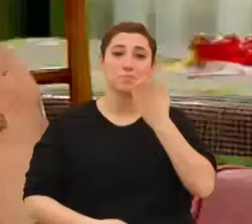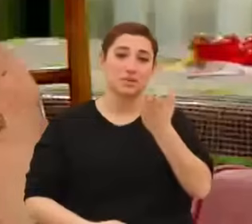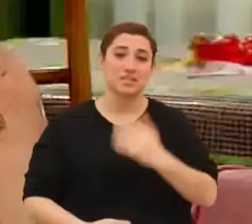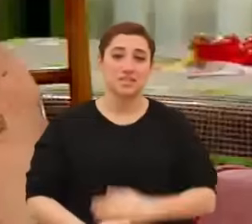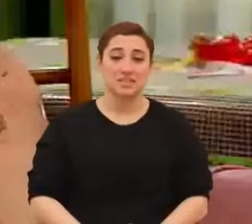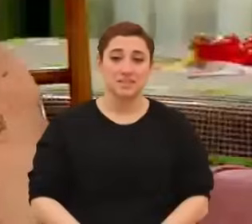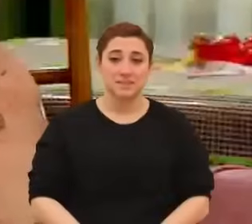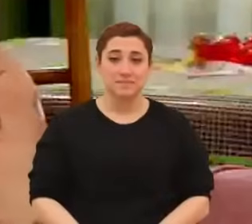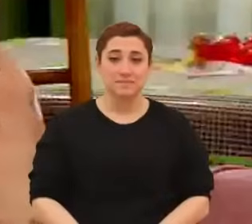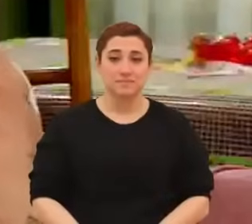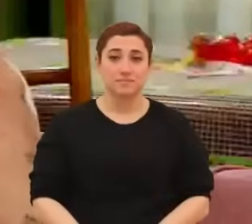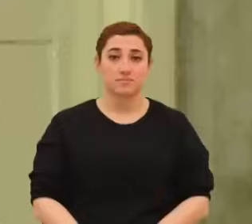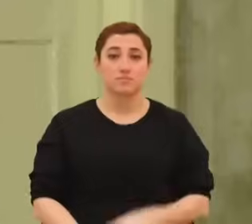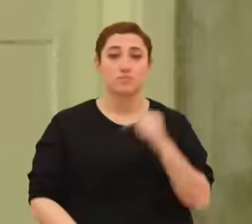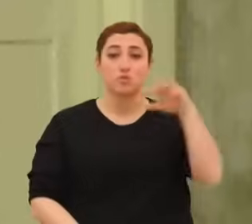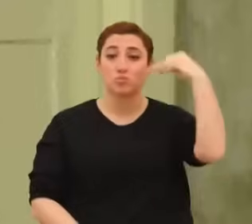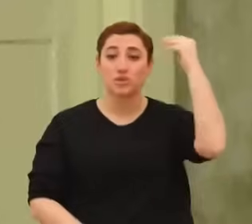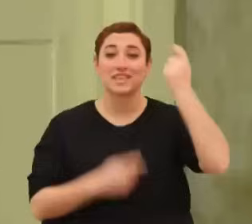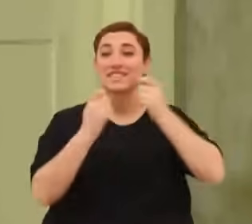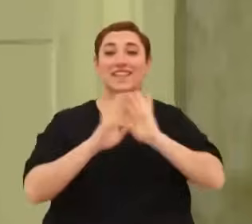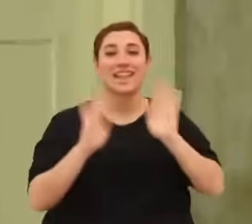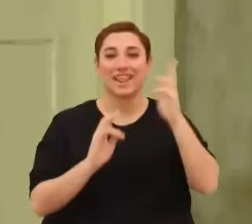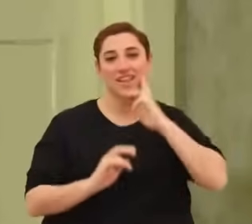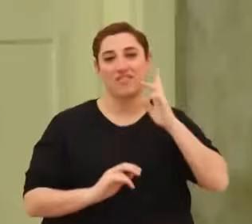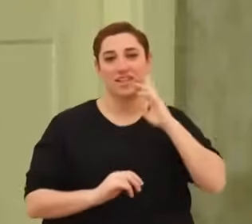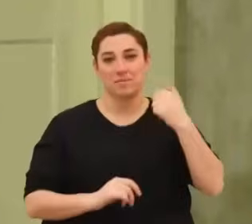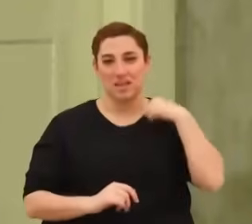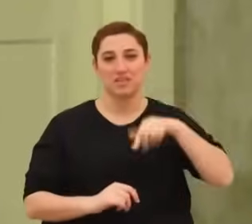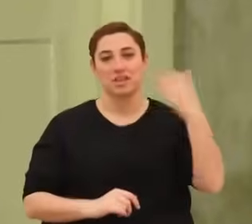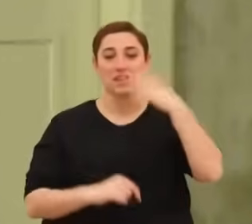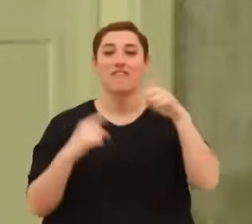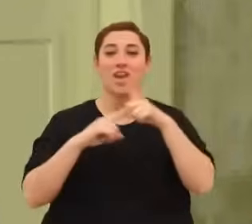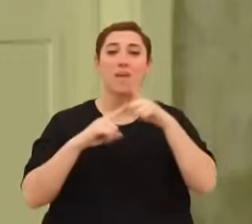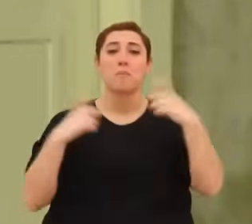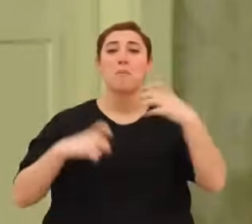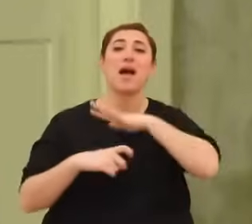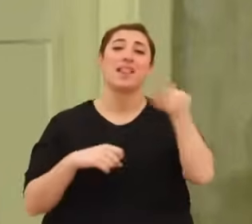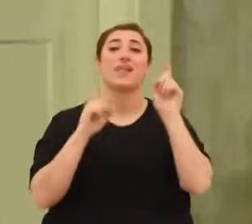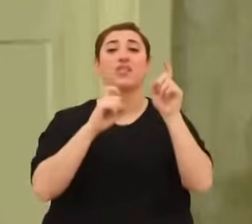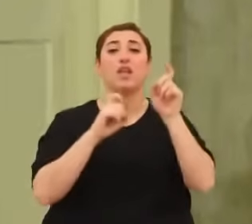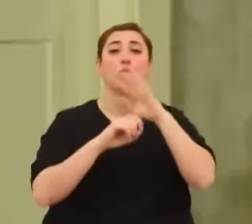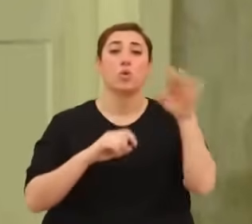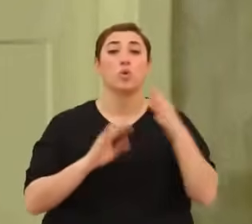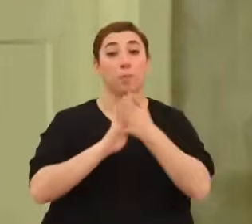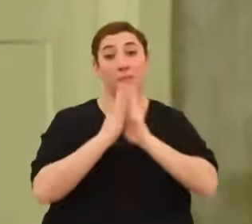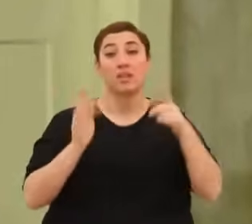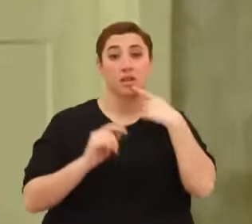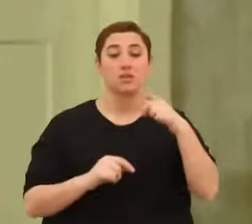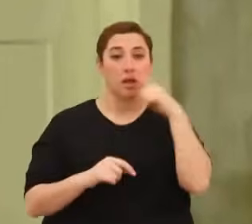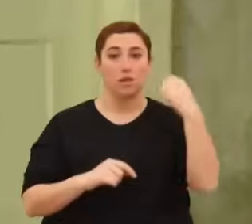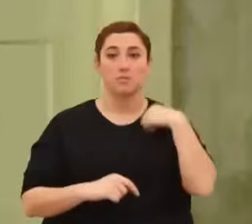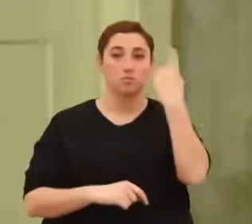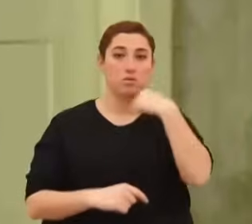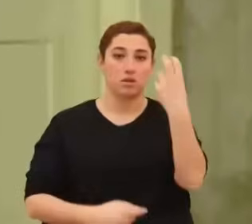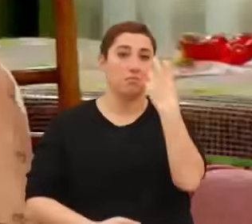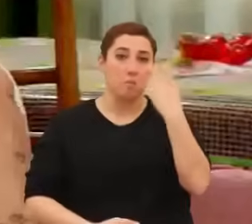anlamadığınız. Bu muhtarın işi değil efendim. Ben şimdi gidip Fehmi'ye mahalledeki dedikoduyu bitir desem adam suratıma böyle